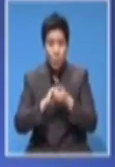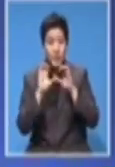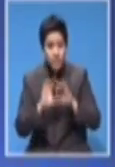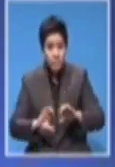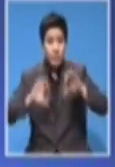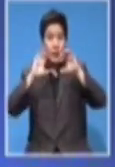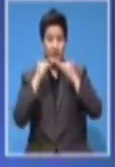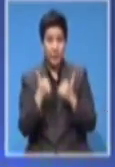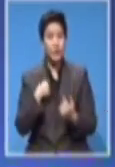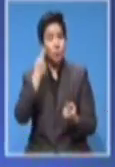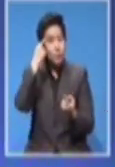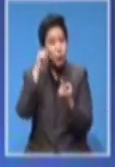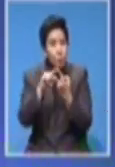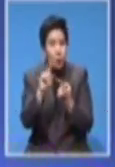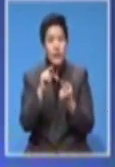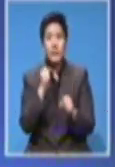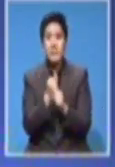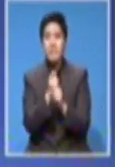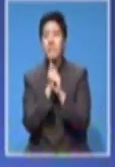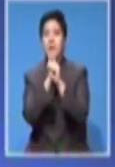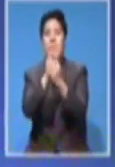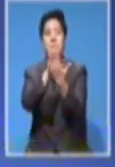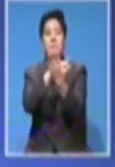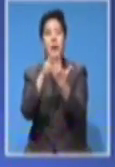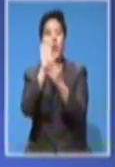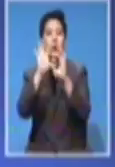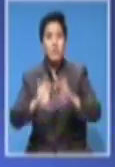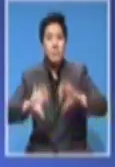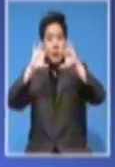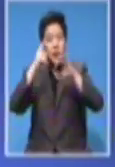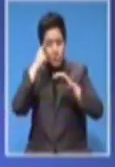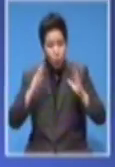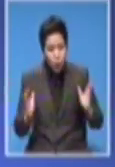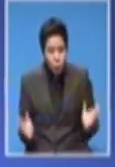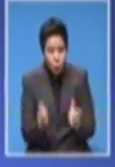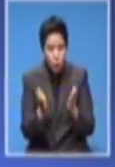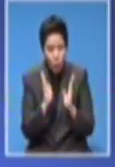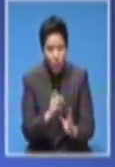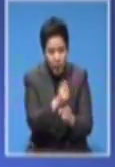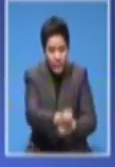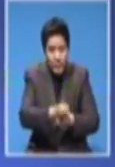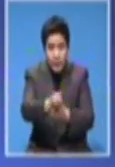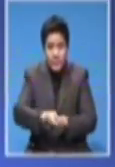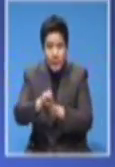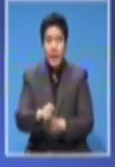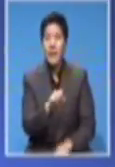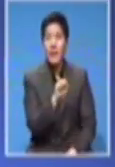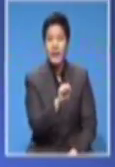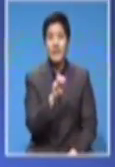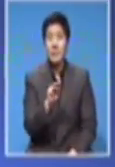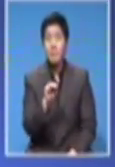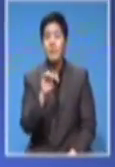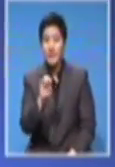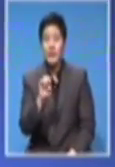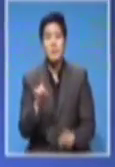ะครับในการปฏิบัติตามนโยบายในเรื่องของการสนับสนุนเกษตรกรและผู้ประกอบการรายย่อย SME นะครับเช่น